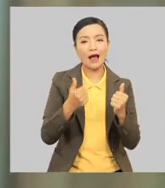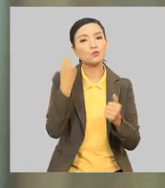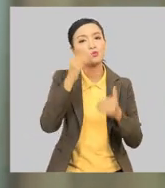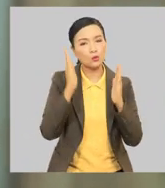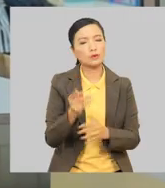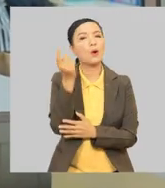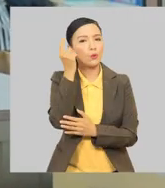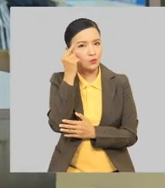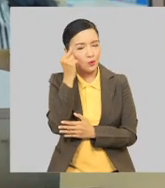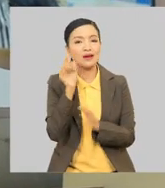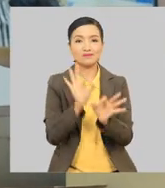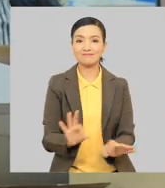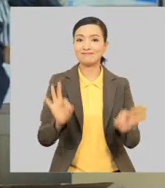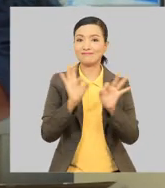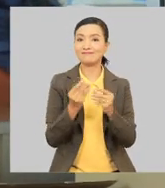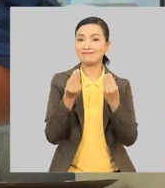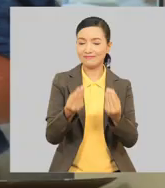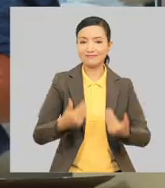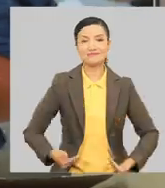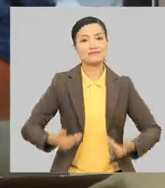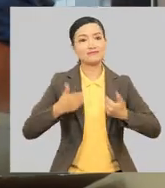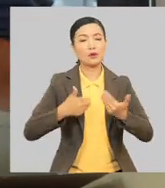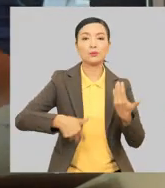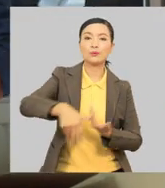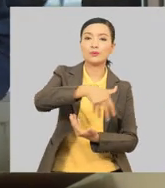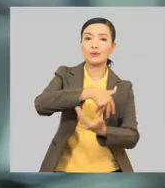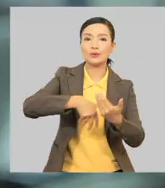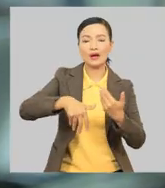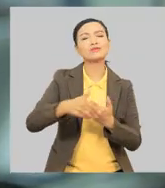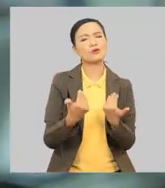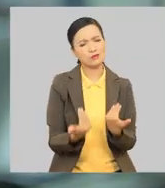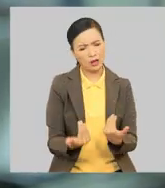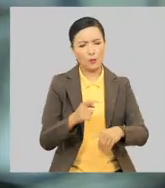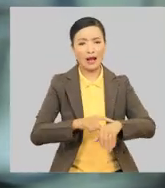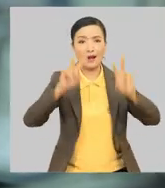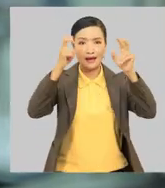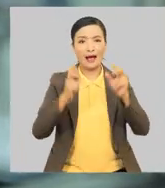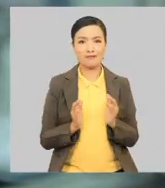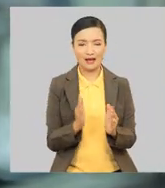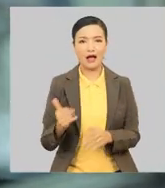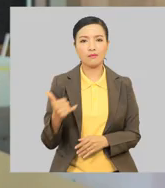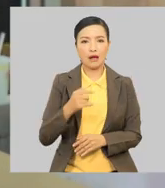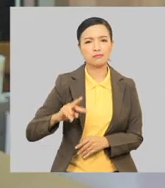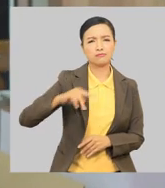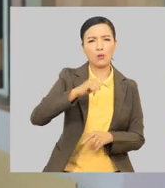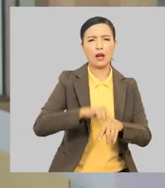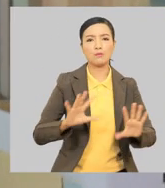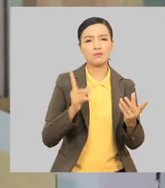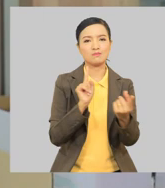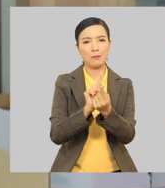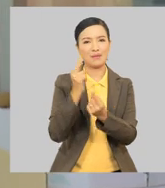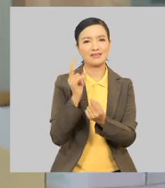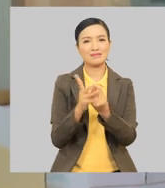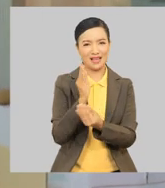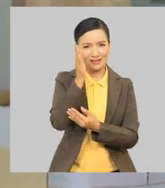ต่างตระหนักและให้ความสำคัญกับการใช้ชีวิตอยู่ร่วมกันนะครับวันนี้เวลาของรายการ9ที่9หมดลงแล้วพบกันใหม่สัปดาห์หน้าผ